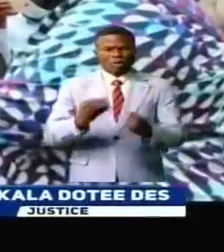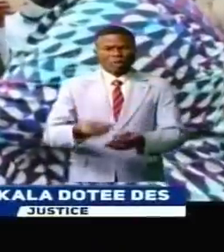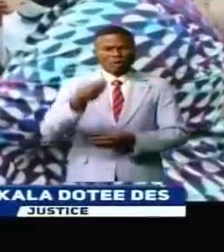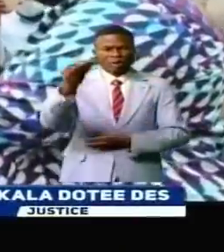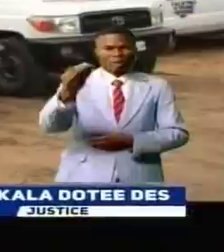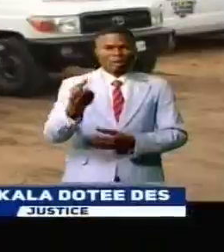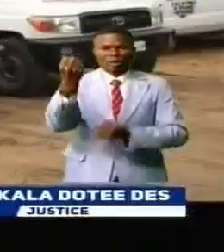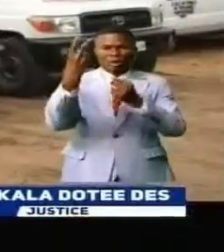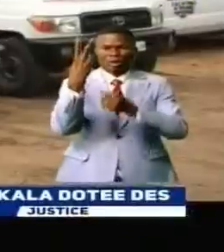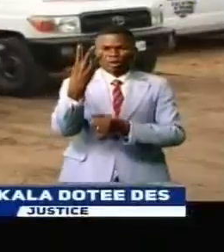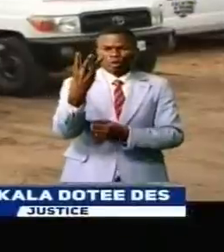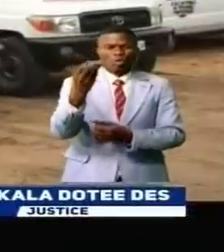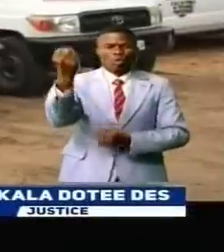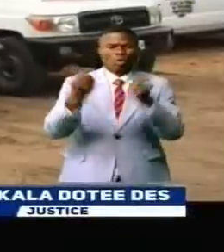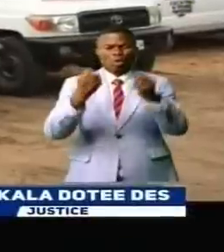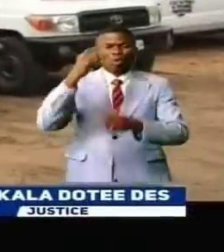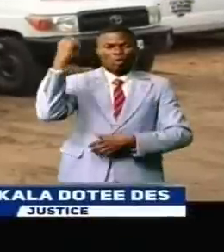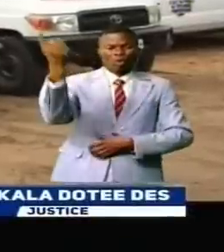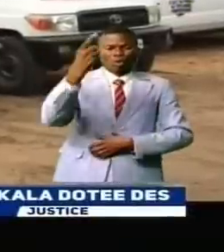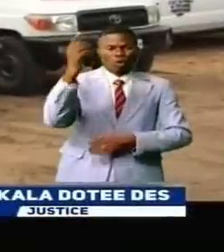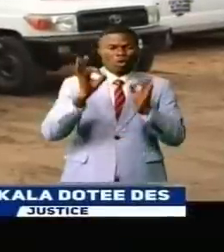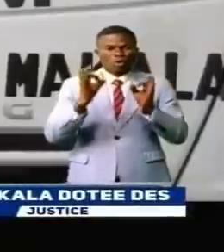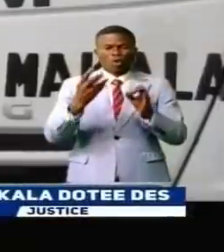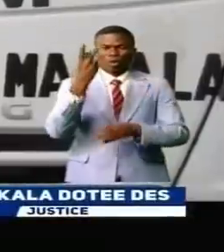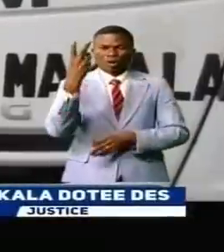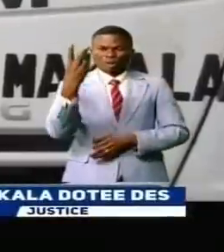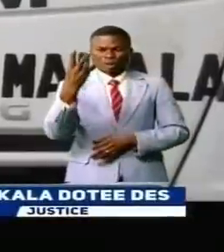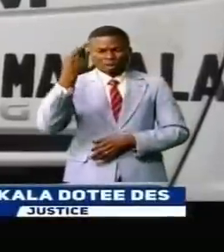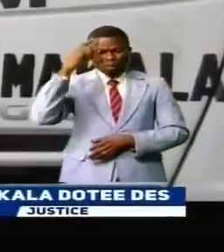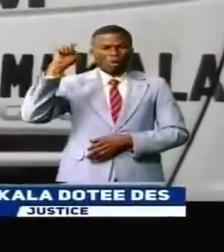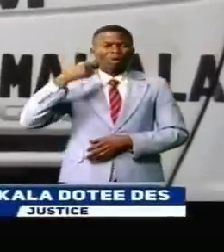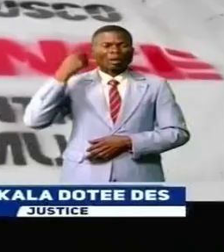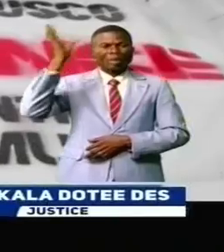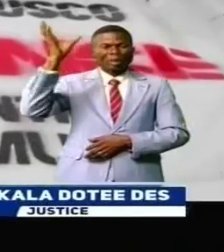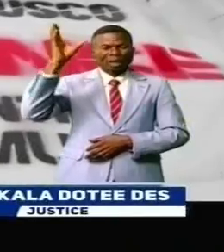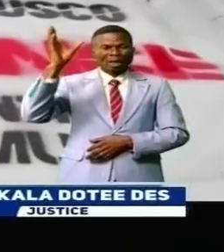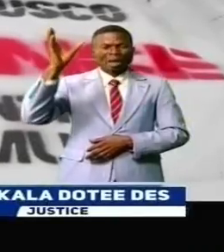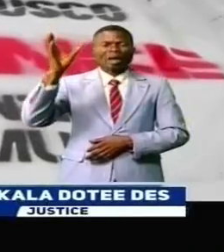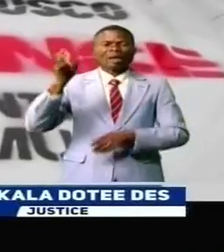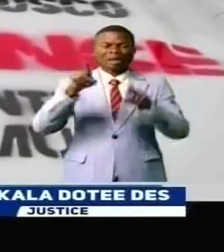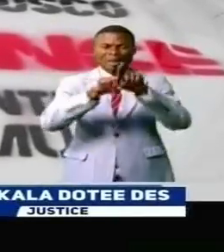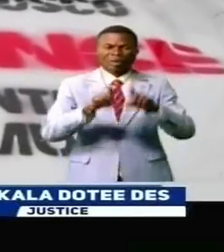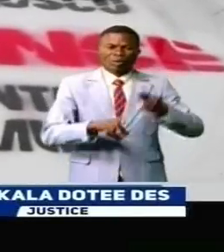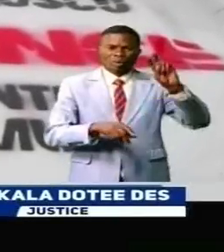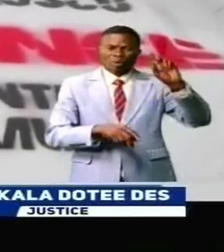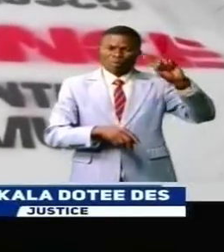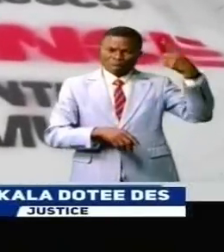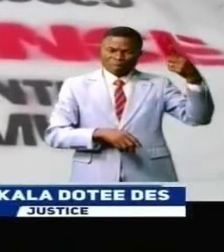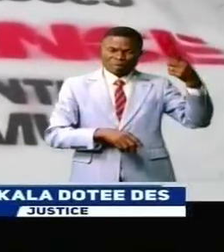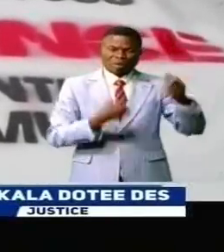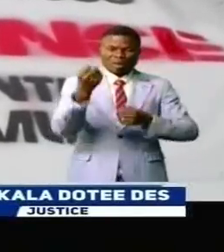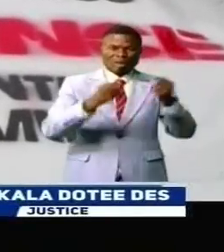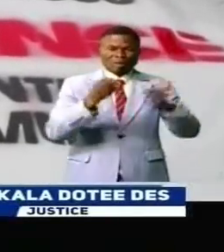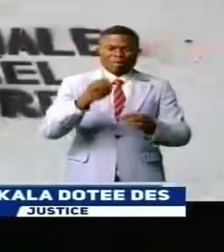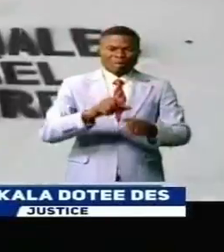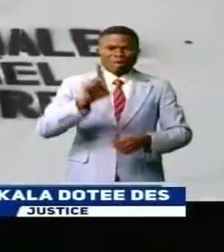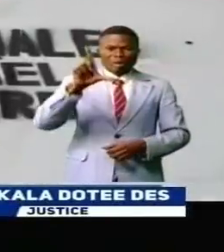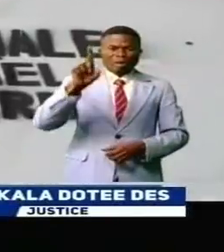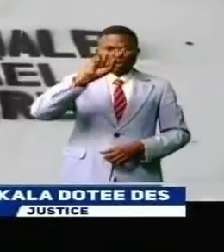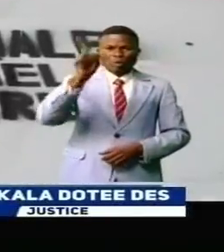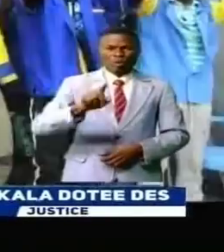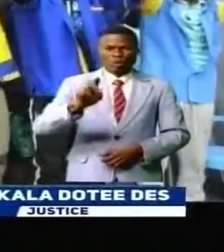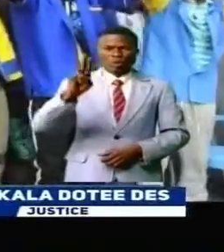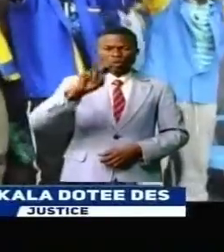3 ambulances et une jeep, dont 2 pour la prison centrale de Makala et l'autre pour la prison de Luzumu dans